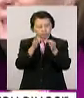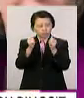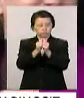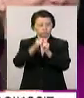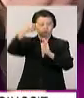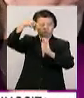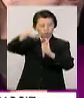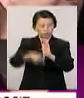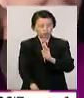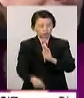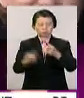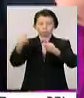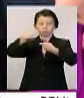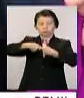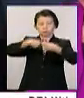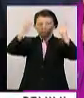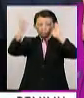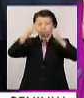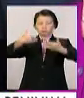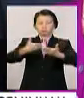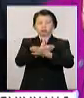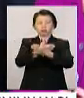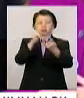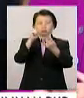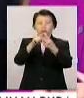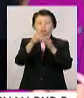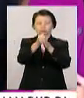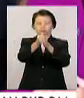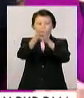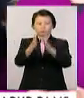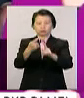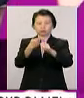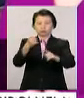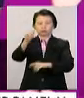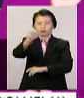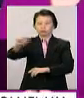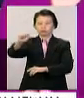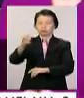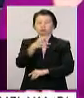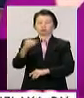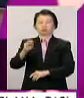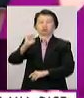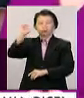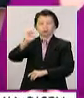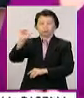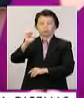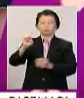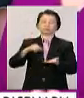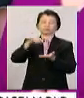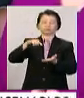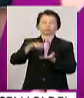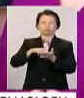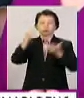lebih mendalam berkaitan Malaysia Baru kepada pemimpin dari blok Asia dan Eropah. Ini